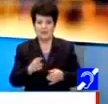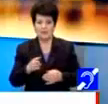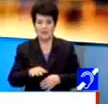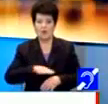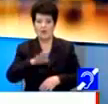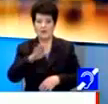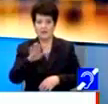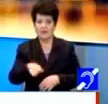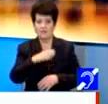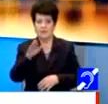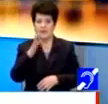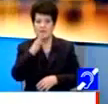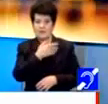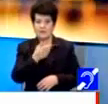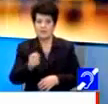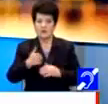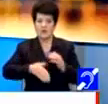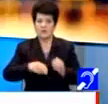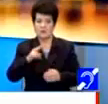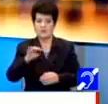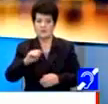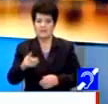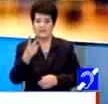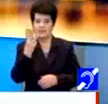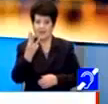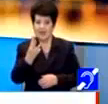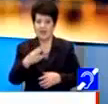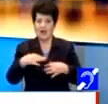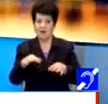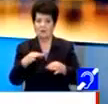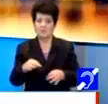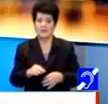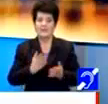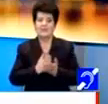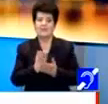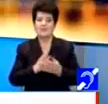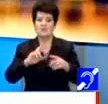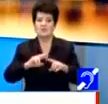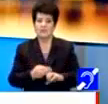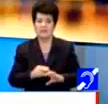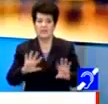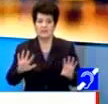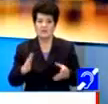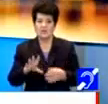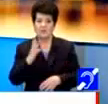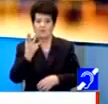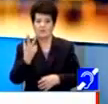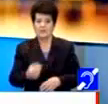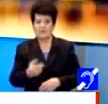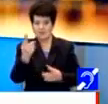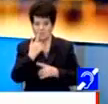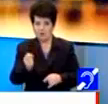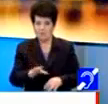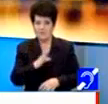aeronavă cu pasageri a decolat în timp ce la capătul pistei se aflau 3 automobile ale serviciului tehnic. Deși incidentul a avut loc acum 3 zile, informația